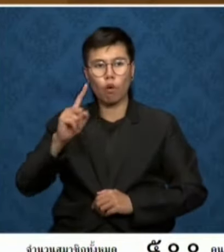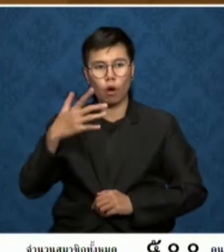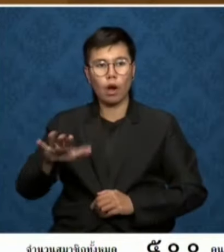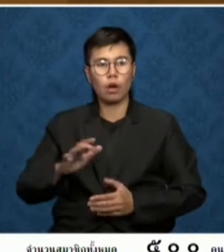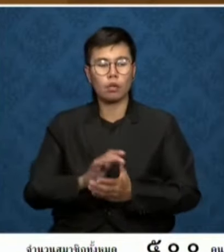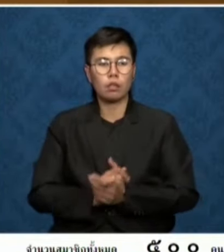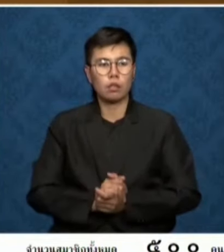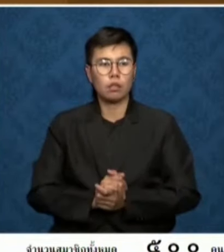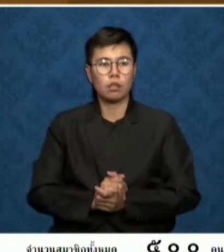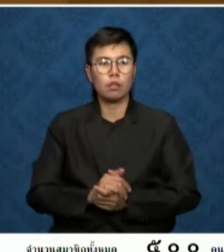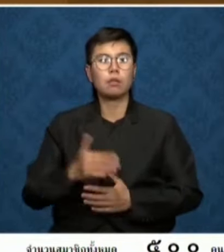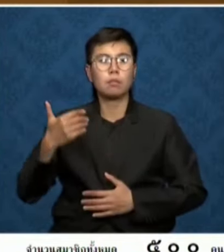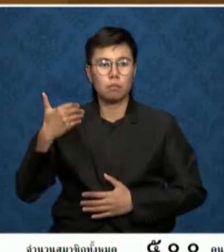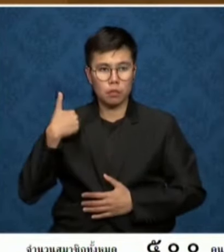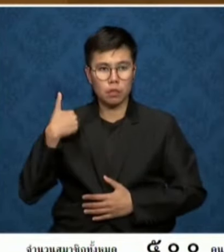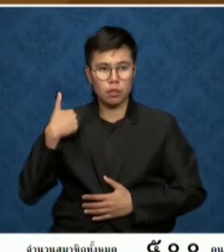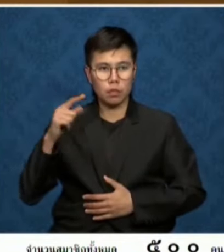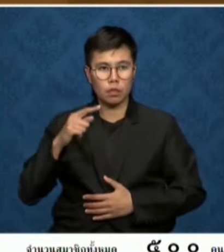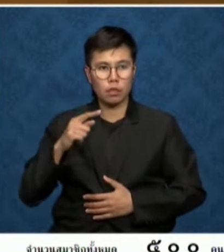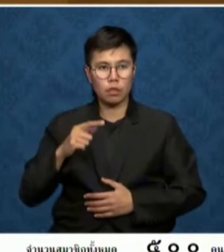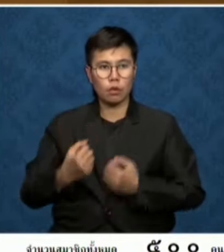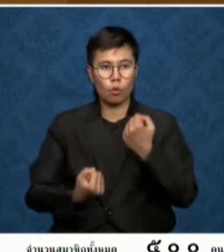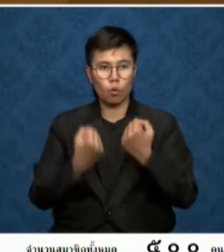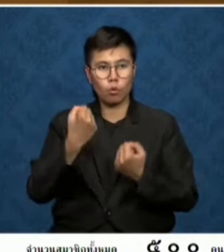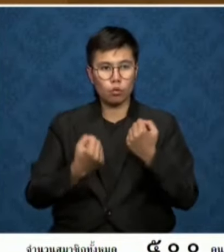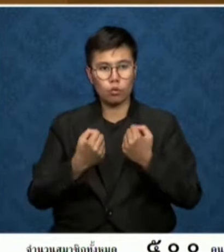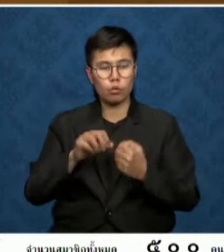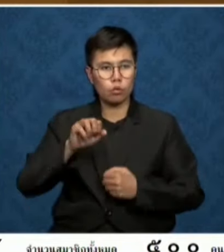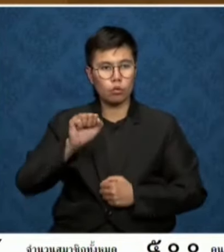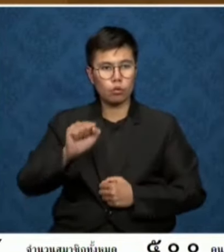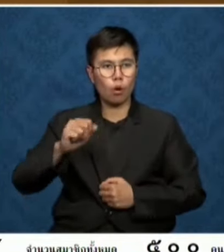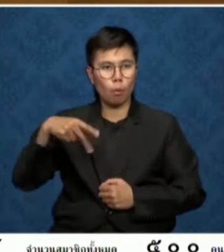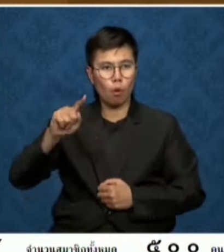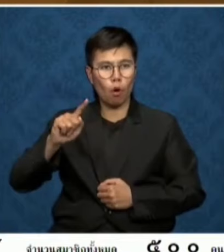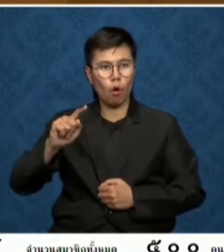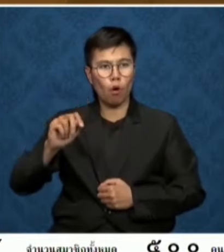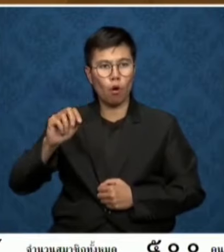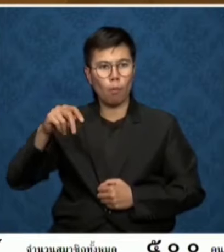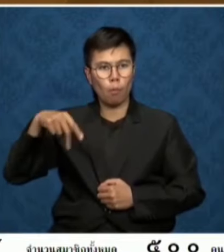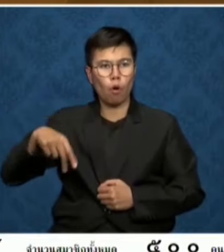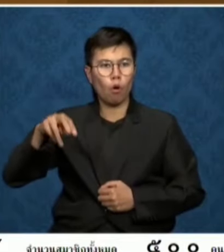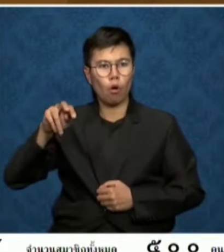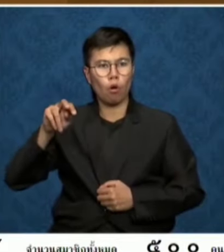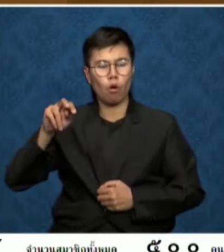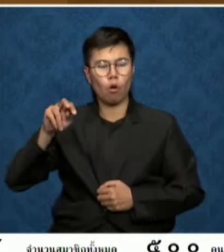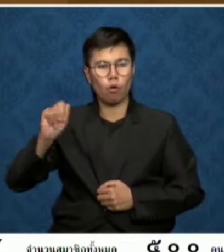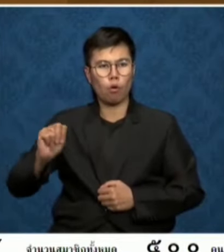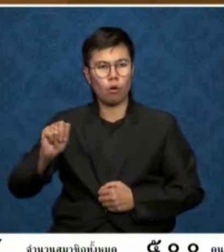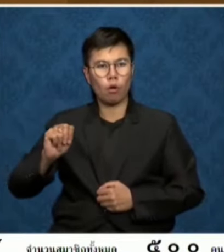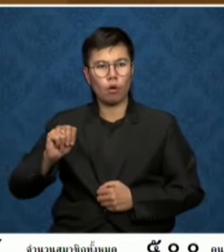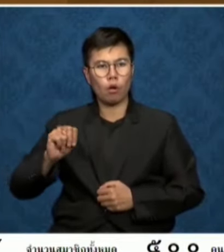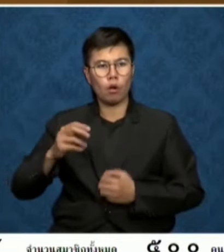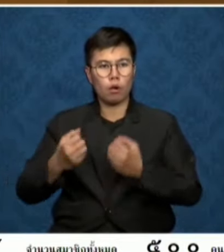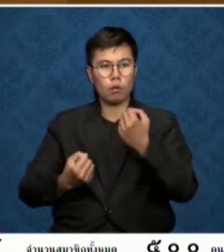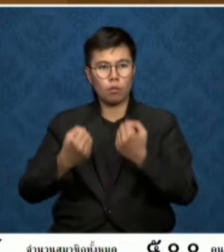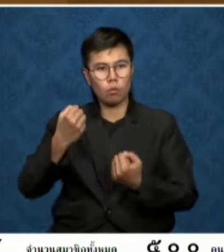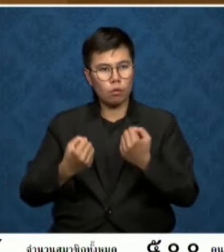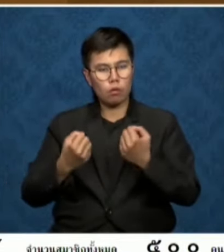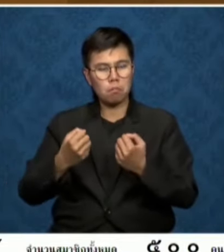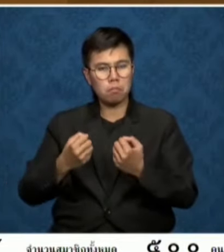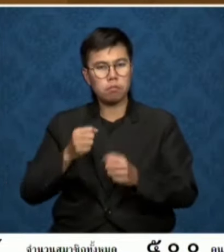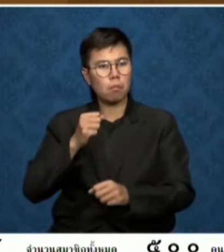ำรถสปพ.น.นะครับไปใช้ในน่าจะนอกกิจการ